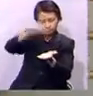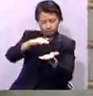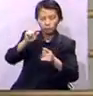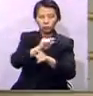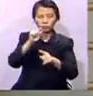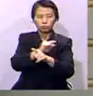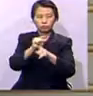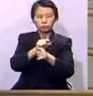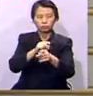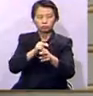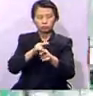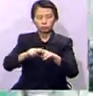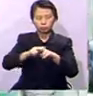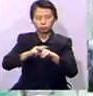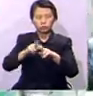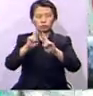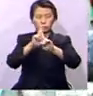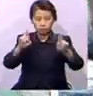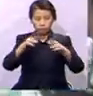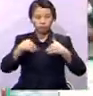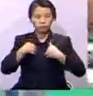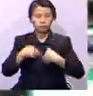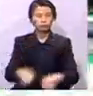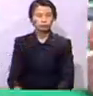penggunaan rel kereta api sedia ada.